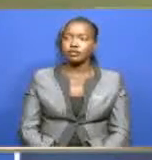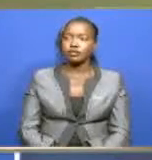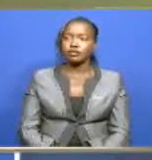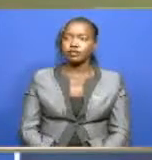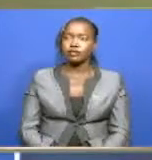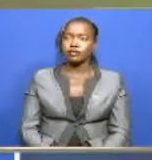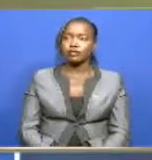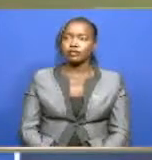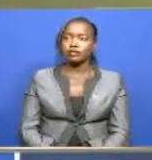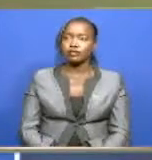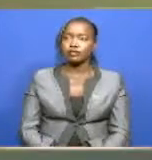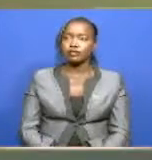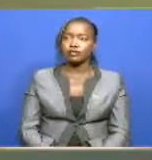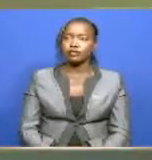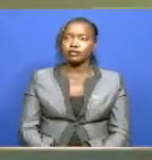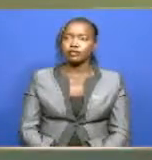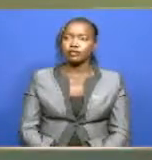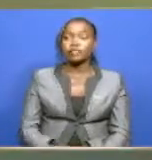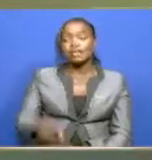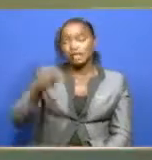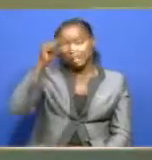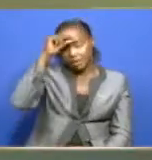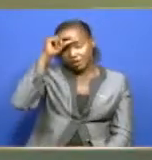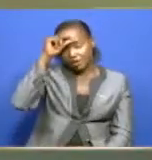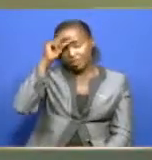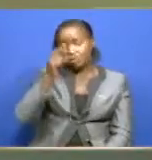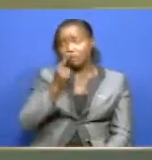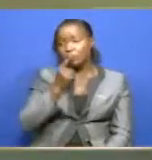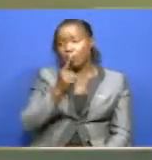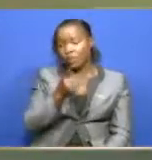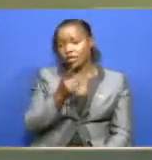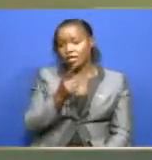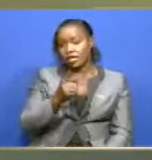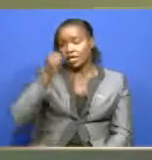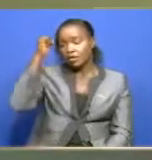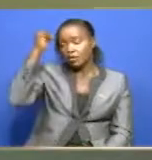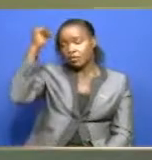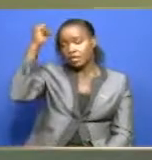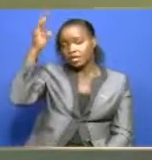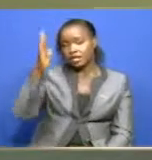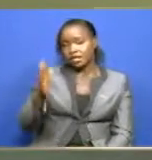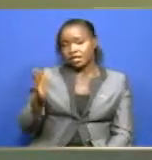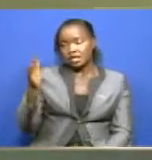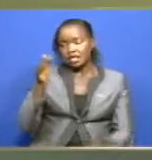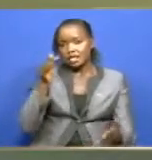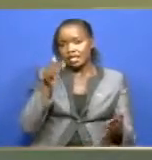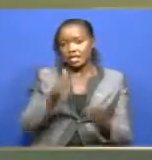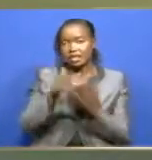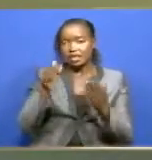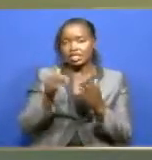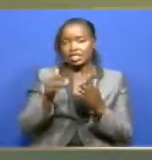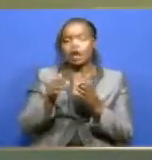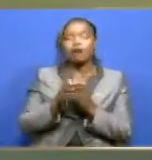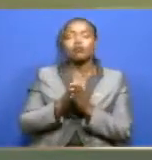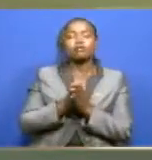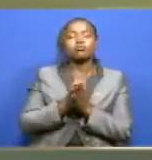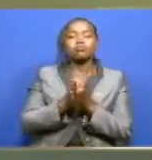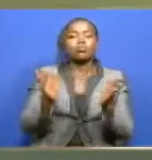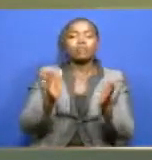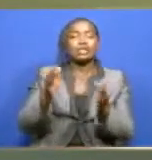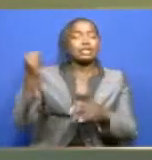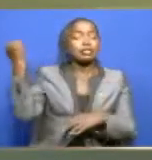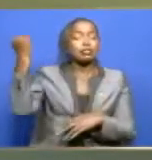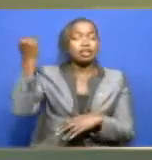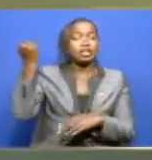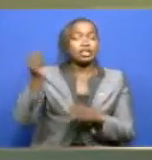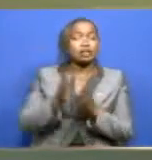Na mtazamaji, tukiendelea ni kuwa serikali imewatahadharisha wanasiasa dhidi ya kwenda mikutano ya hadhara, huku magari ya uchukuzi wa